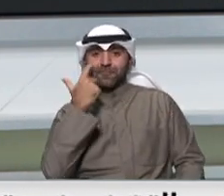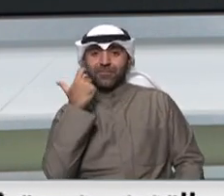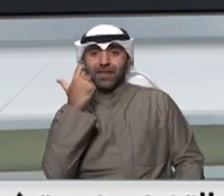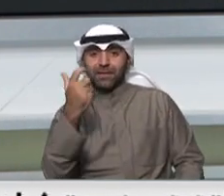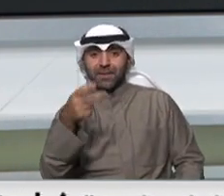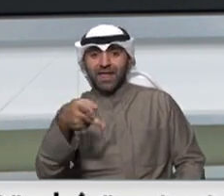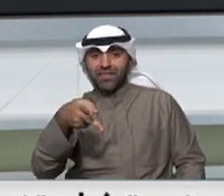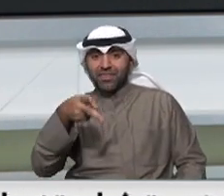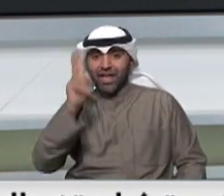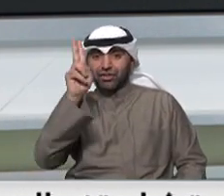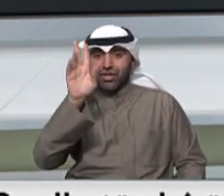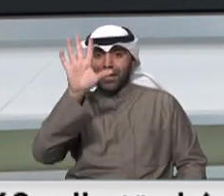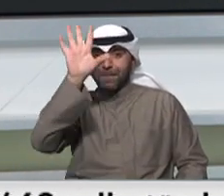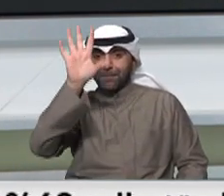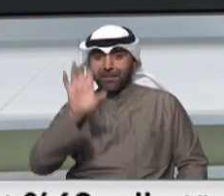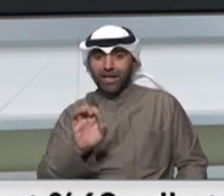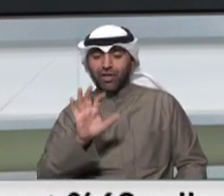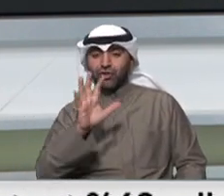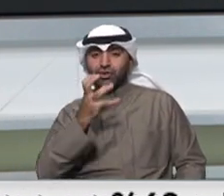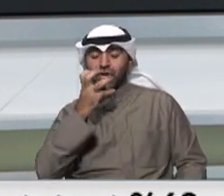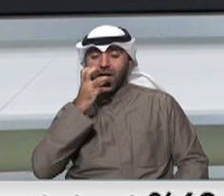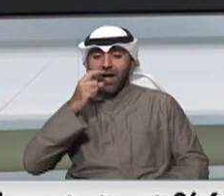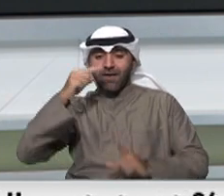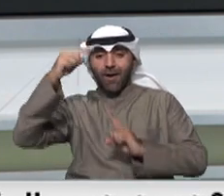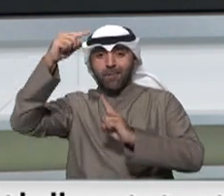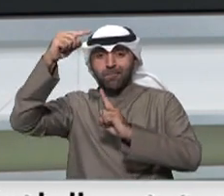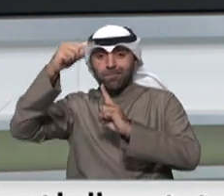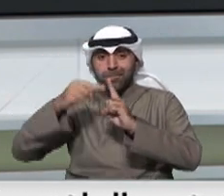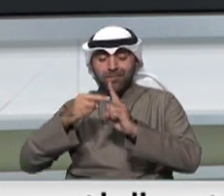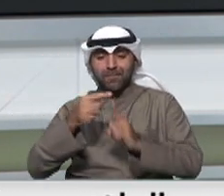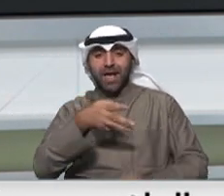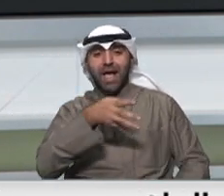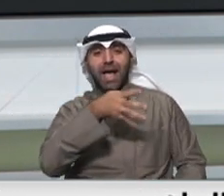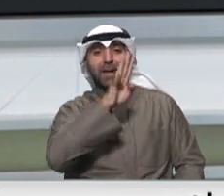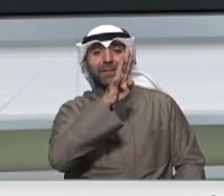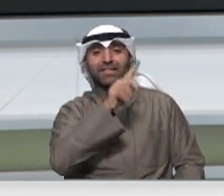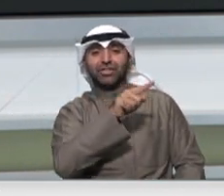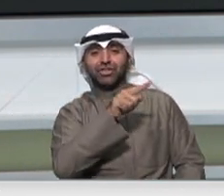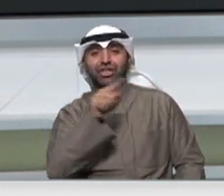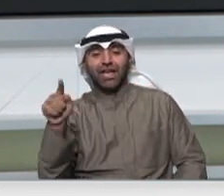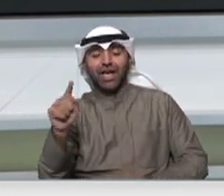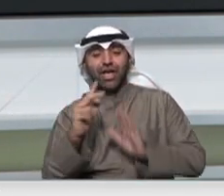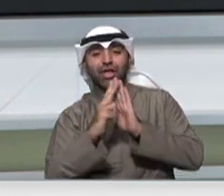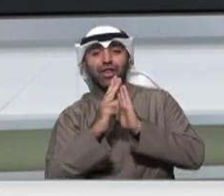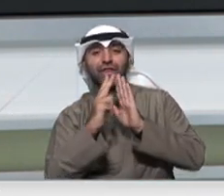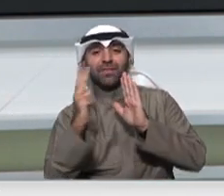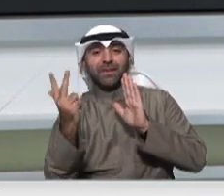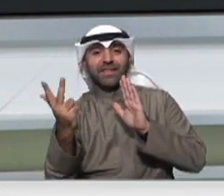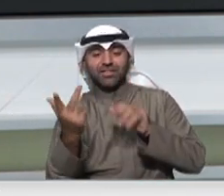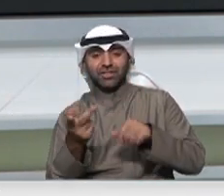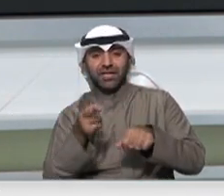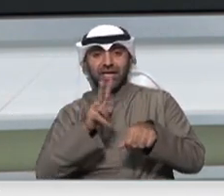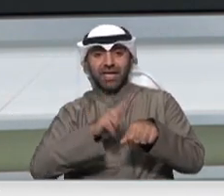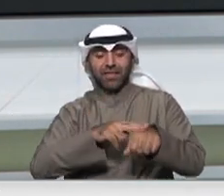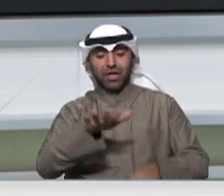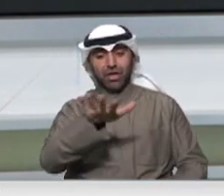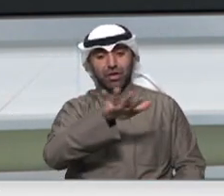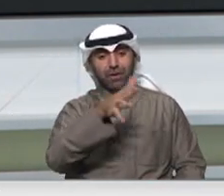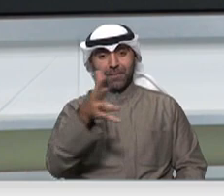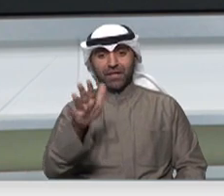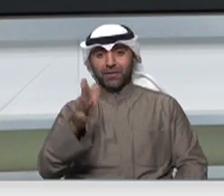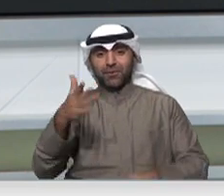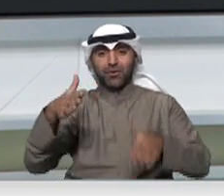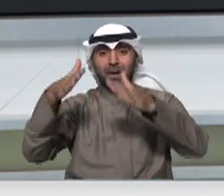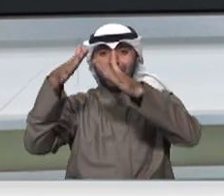12 درجات الحراره تتراوح ما بين ال 14 الى 18 درجه مئويه في اغلب المناطق وتصل الى 13 درجه مئويه اما